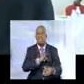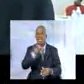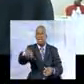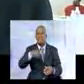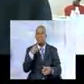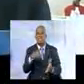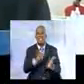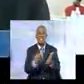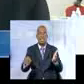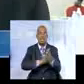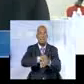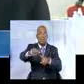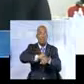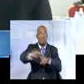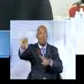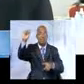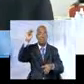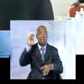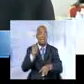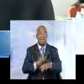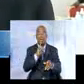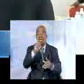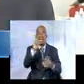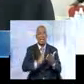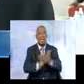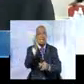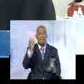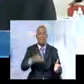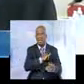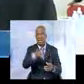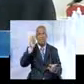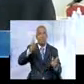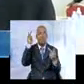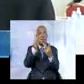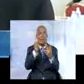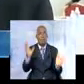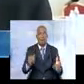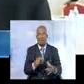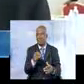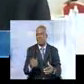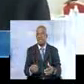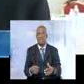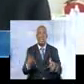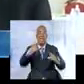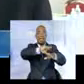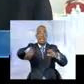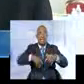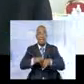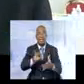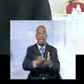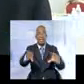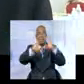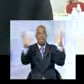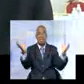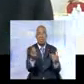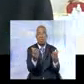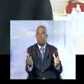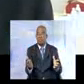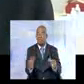bien évidemment à un besoin de perfectionnement des membres de la commission qui ont quand même des